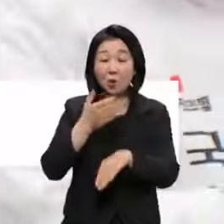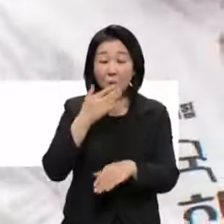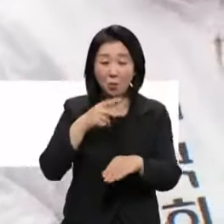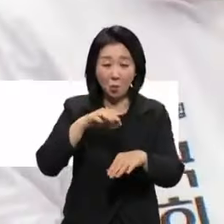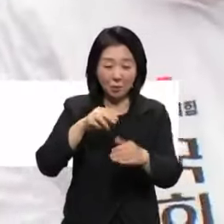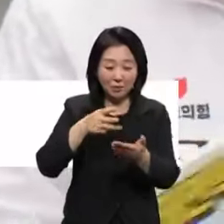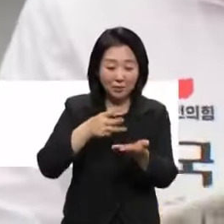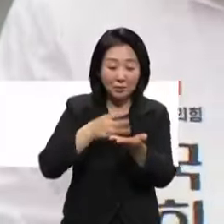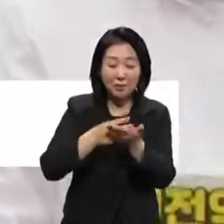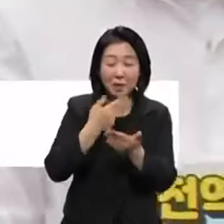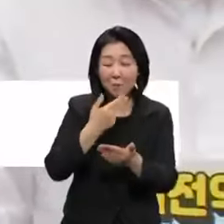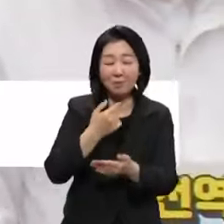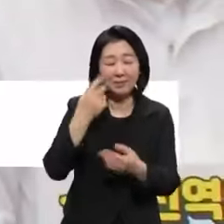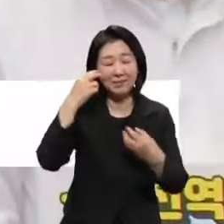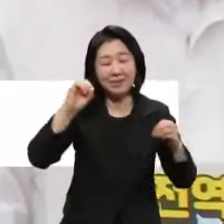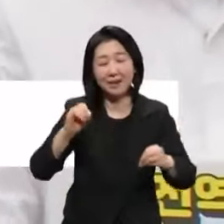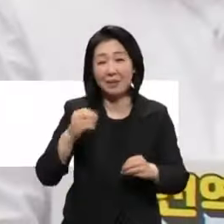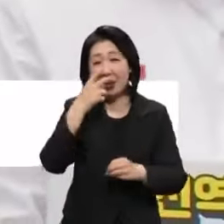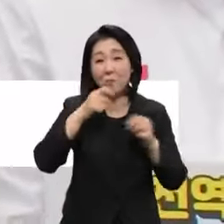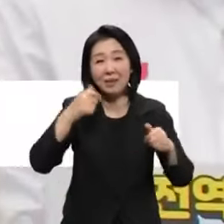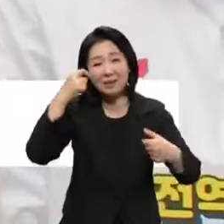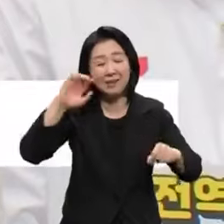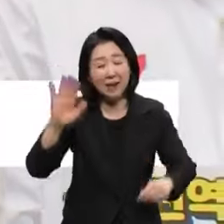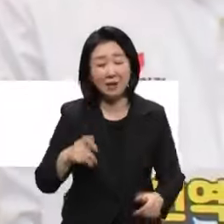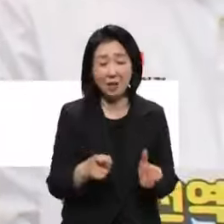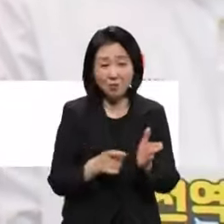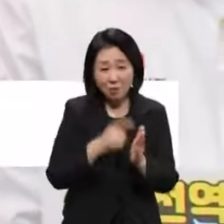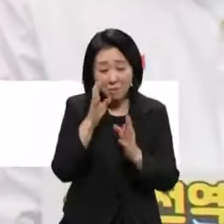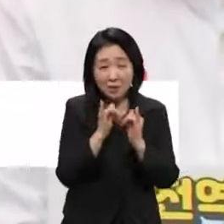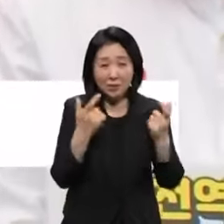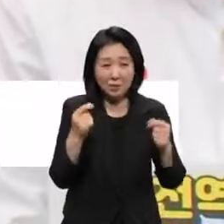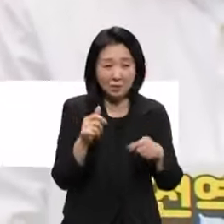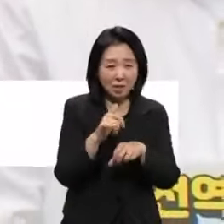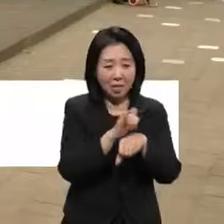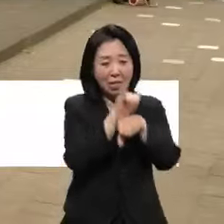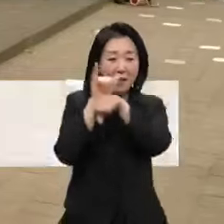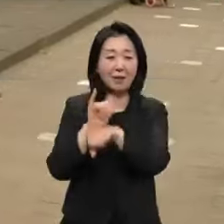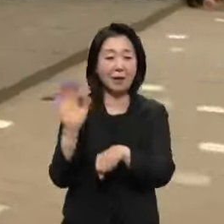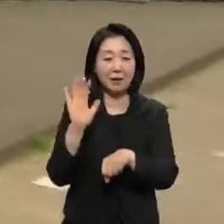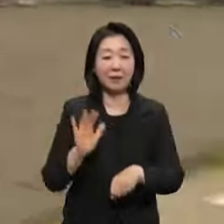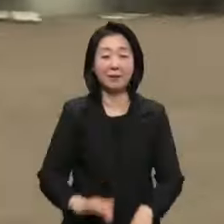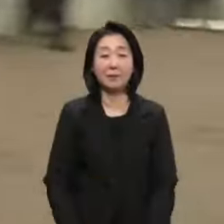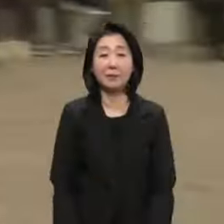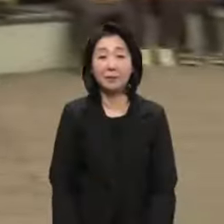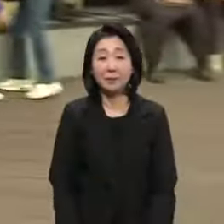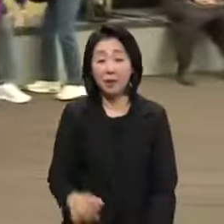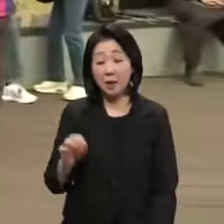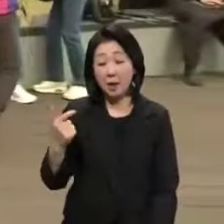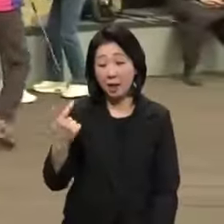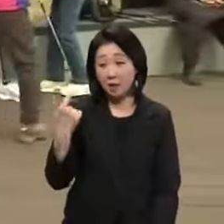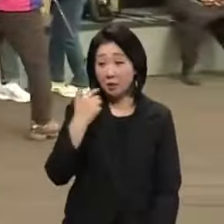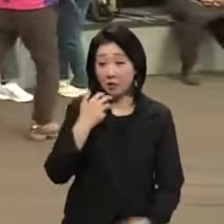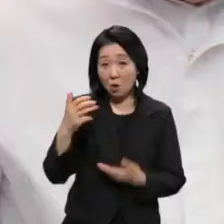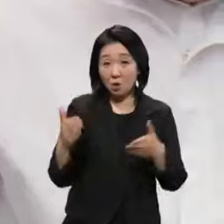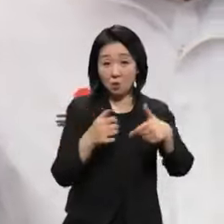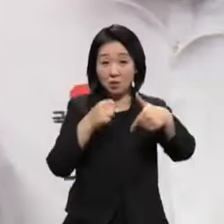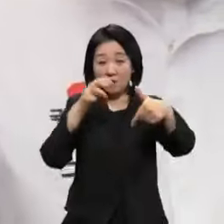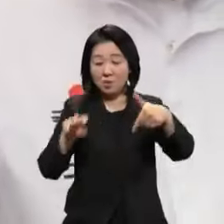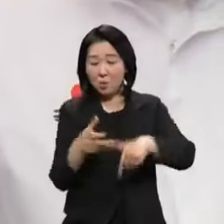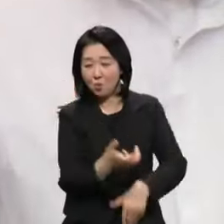않겠습니다. 검사인 척하지 않겠습니다. 위급 환자인 척해서 헬기 타지 않겠습니다. 한 위원장은 어제 경기도와 인천